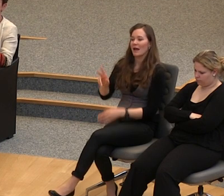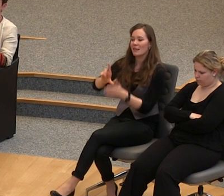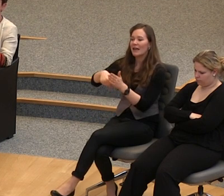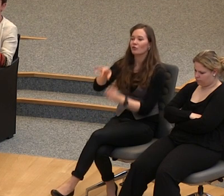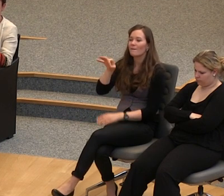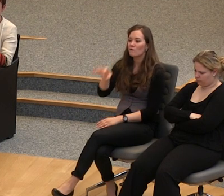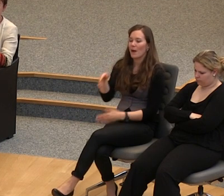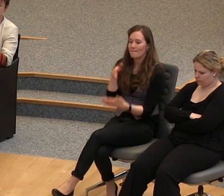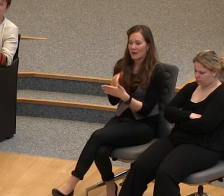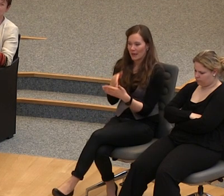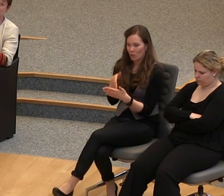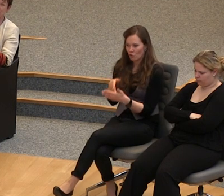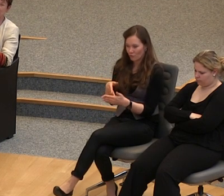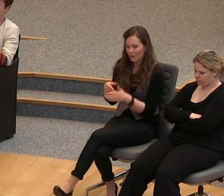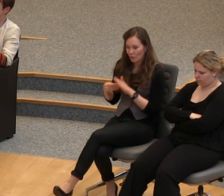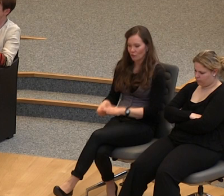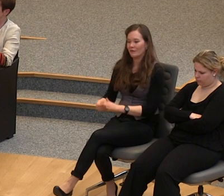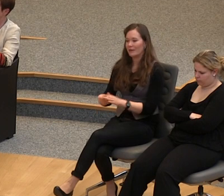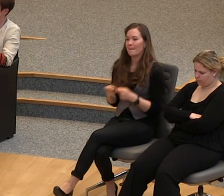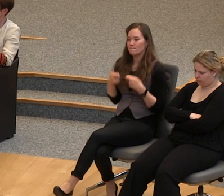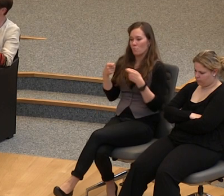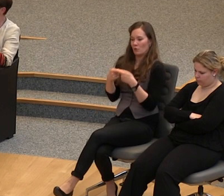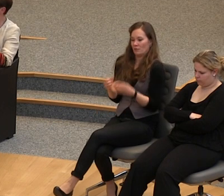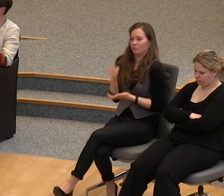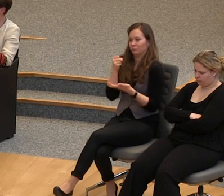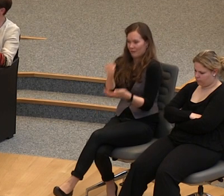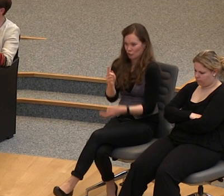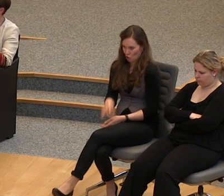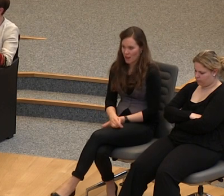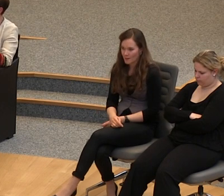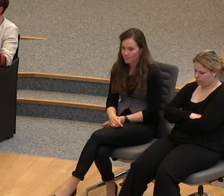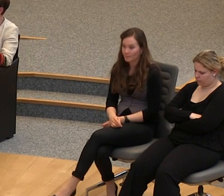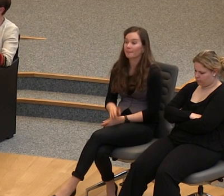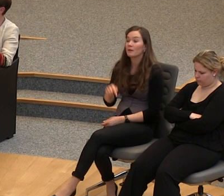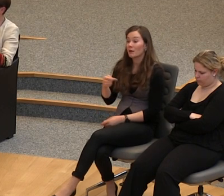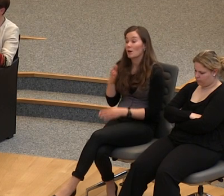Menschen mit Behinderung finanziell unter die Arme greift. Man war da ja sehr mutig und hat gesagt,